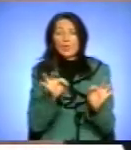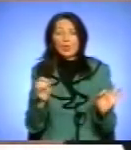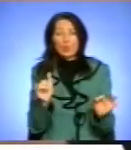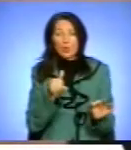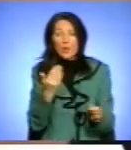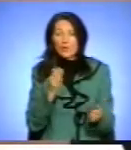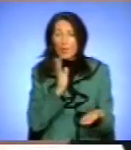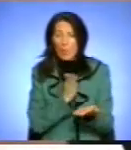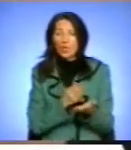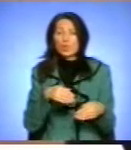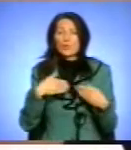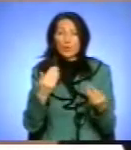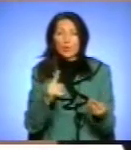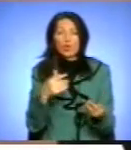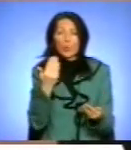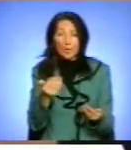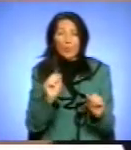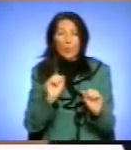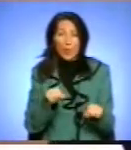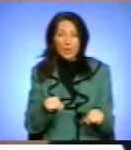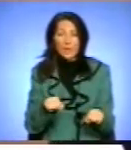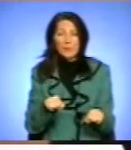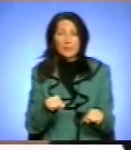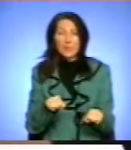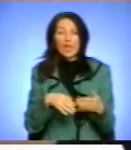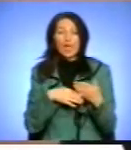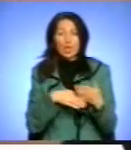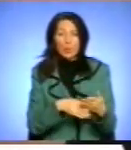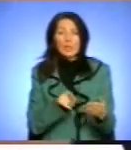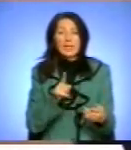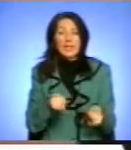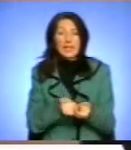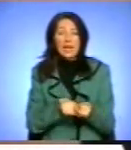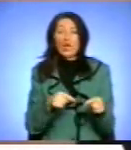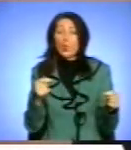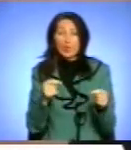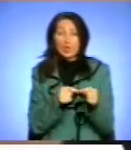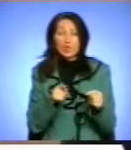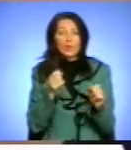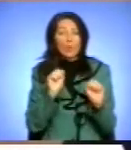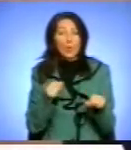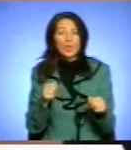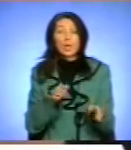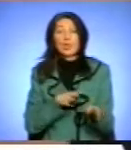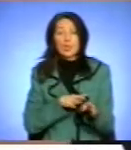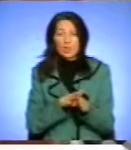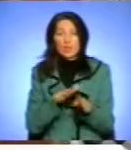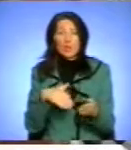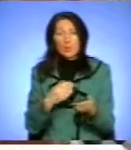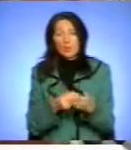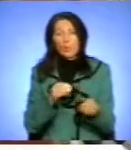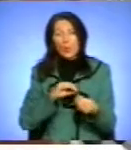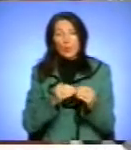мають звернутися для того, щоб їм могли допомогти так конкретно, щоб вони могли справитися своєю проблемою, своєю бідою.